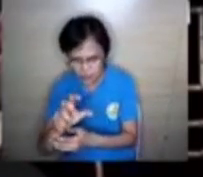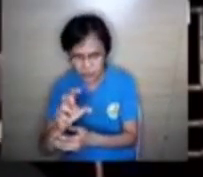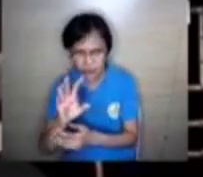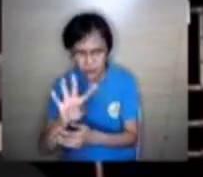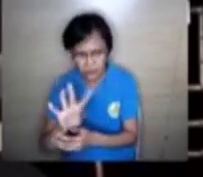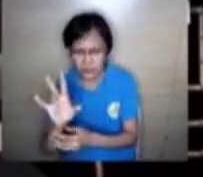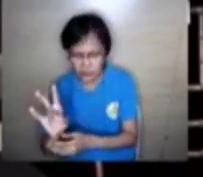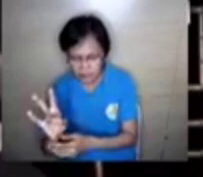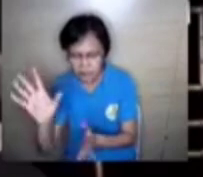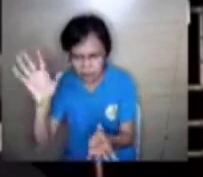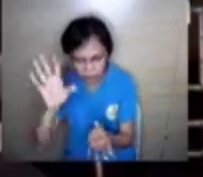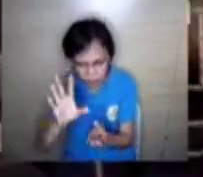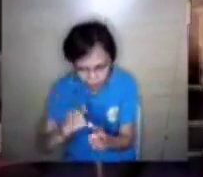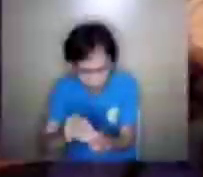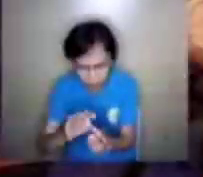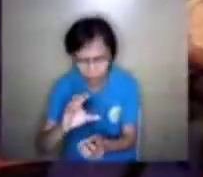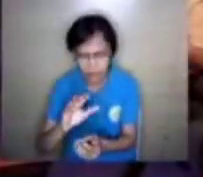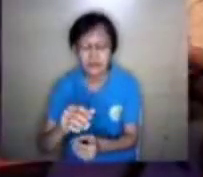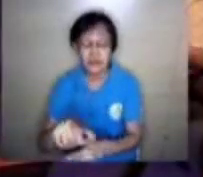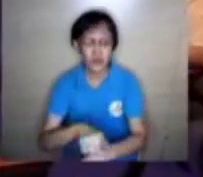1,347.